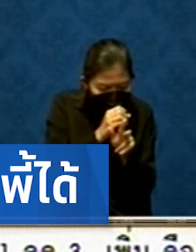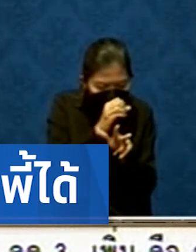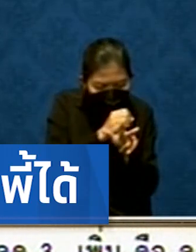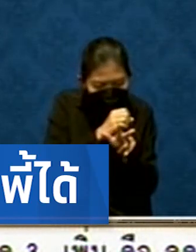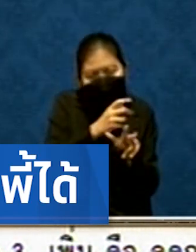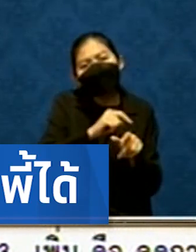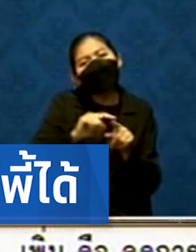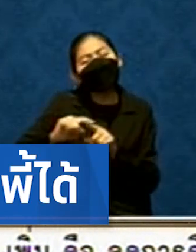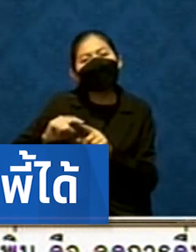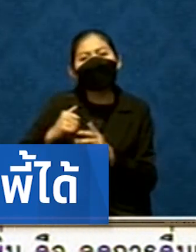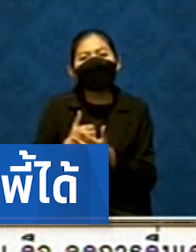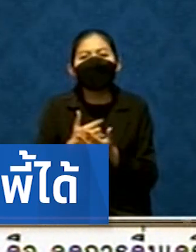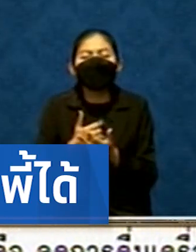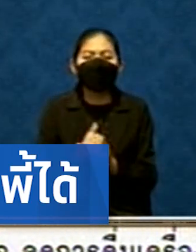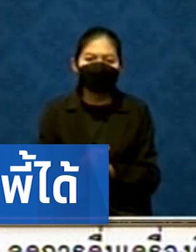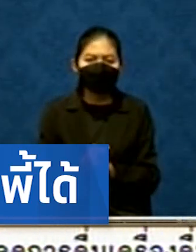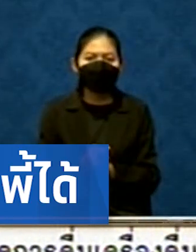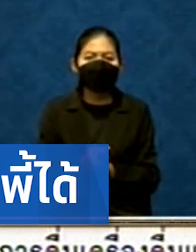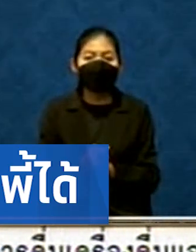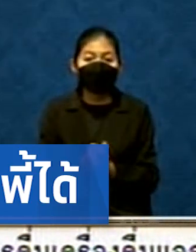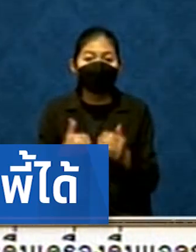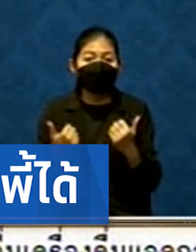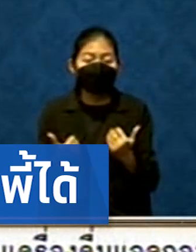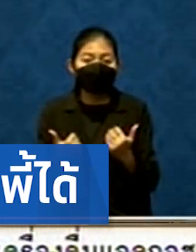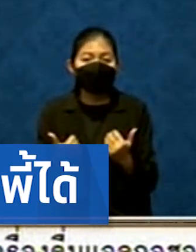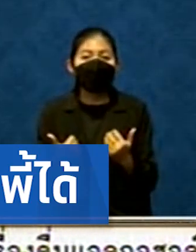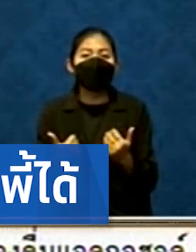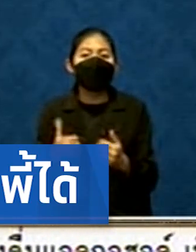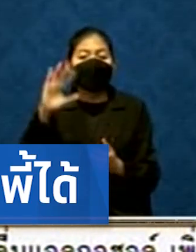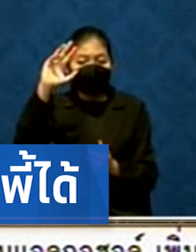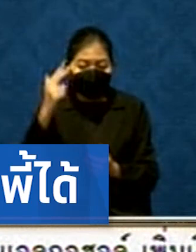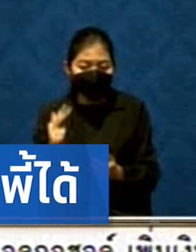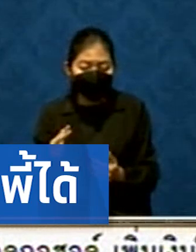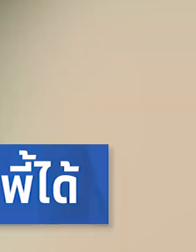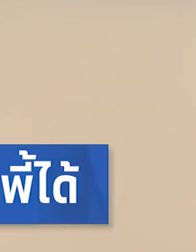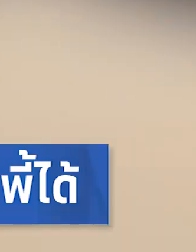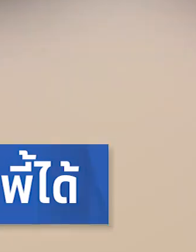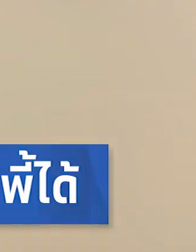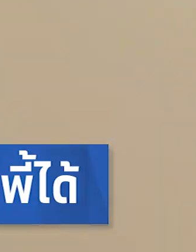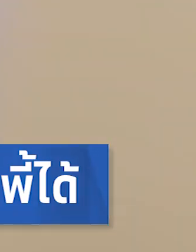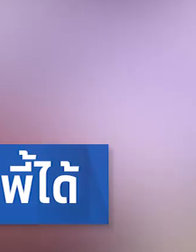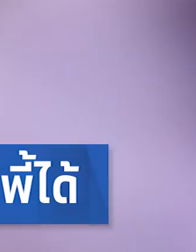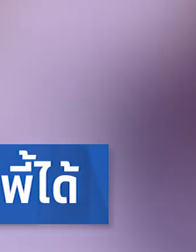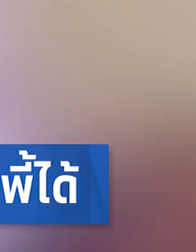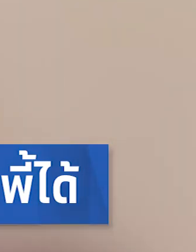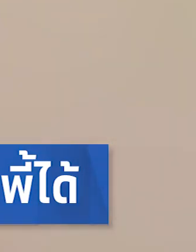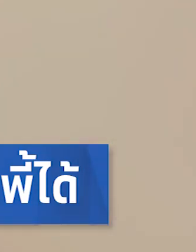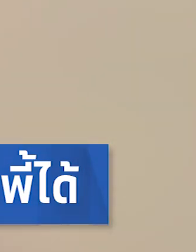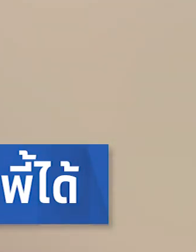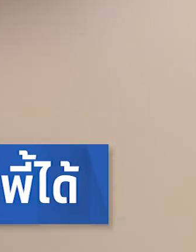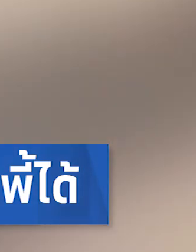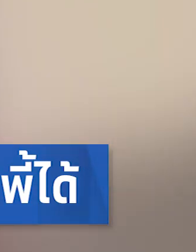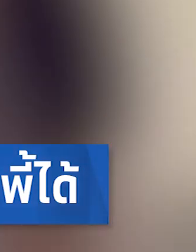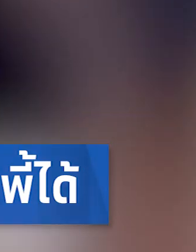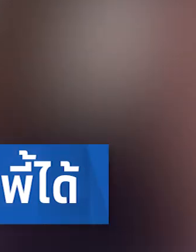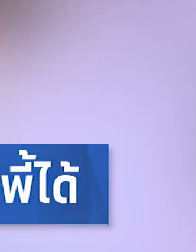เป็นสถานที่อยู่ของลูกหลานที่เกิดปัญหายาเสพติดลุกลามนะครับแล้วก็มีการเผยแพร่คลิปเป็นภาพของ